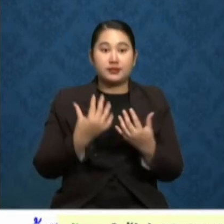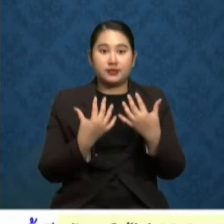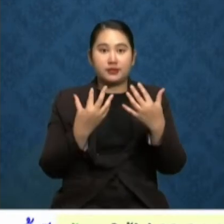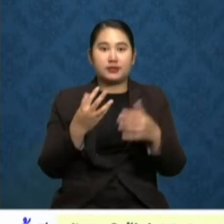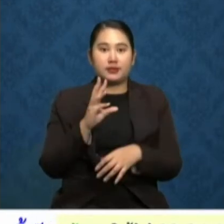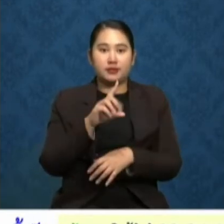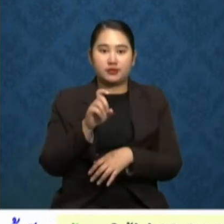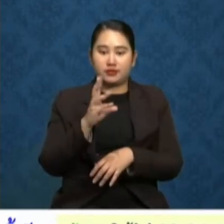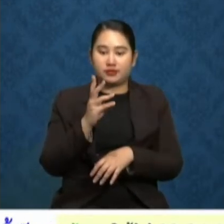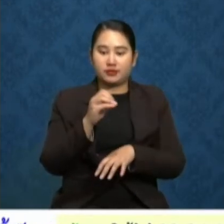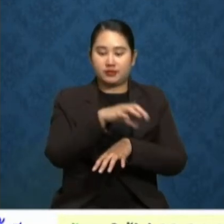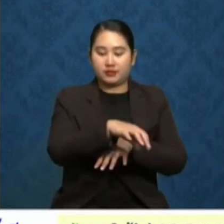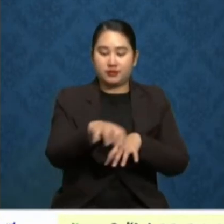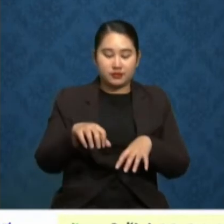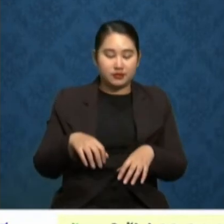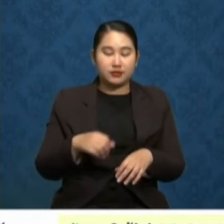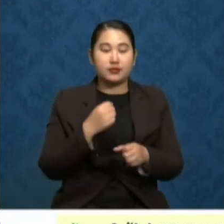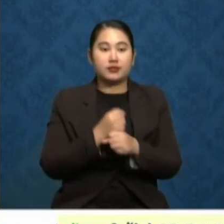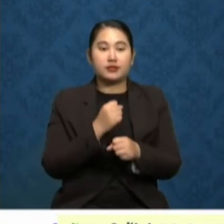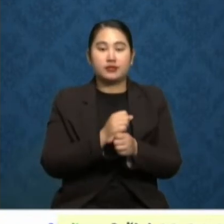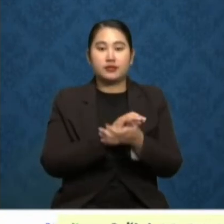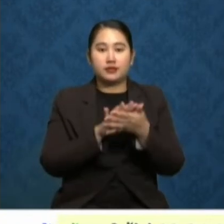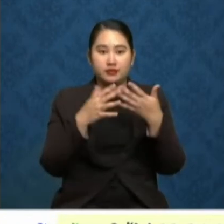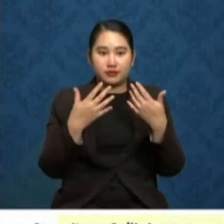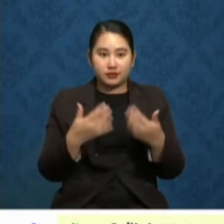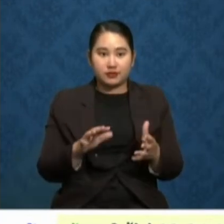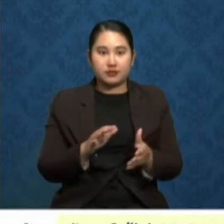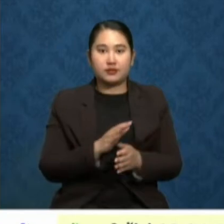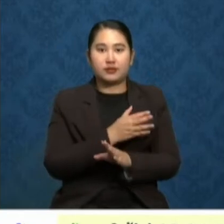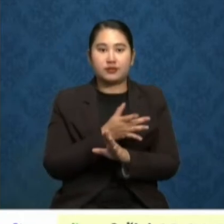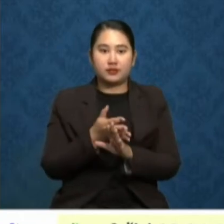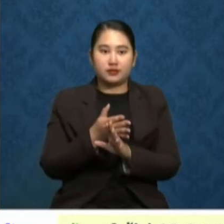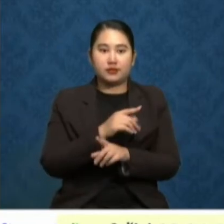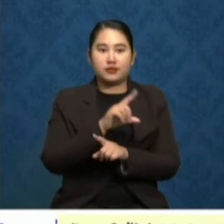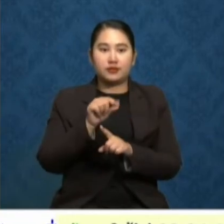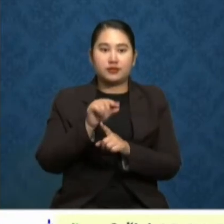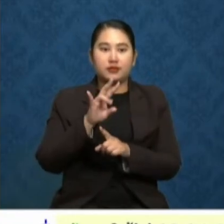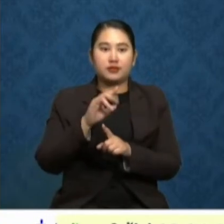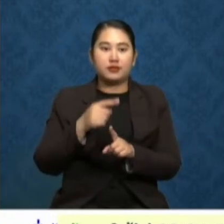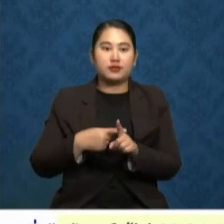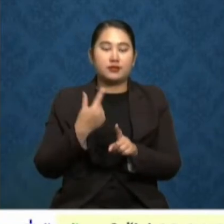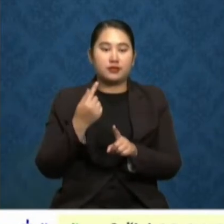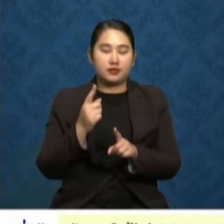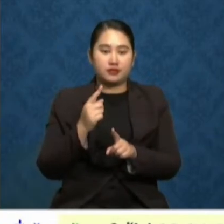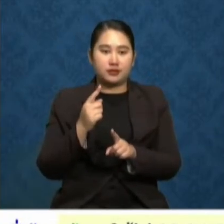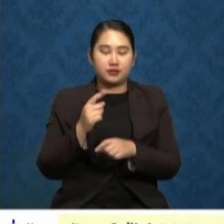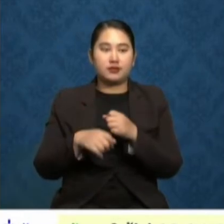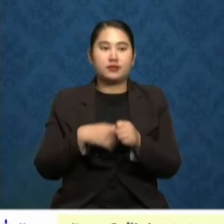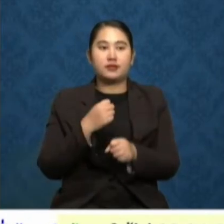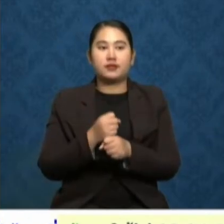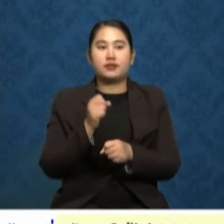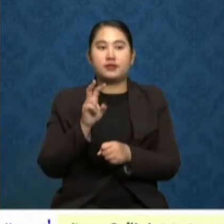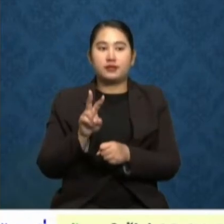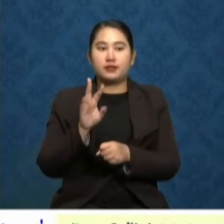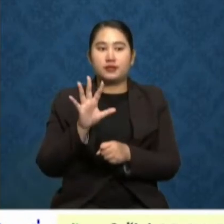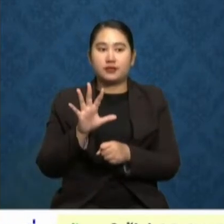ซึ่งตามกดหมายทั้งหมด จะต้ดเดนการให้และเสร็ภายในวนที่ 27 พุษธิกายน 2,